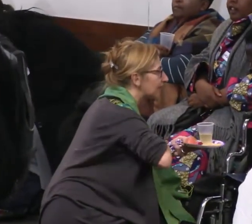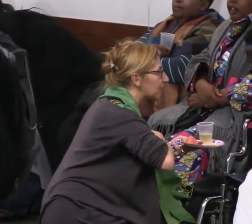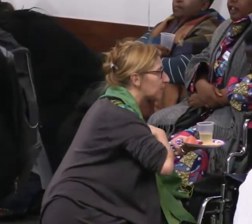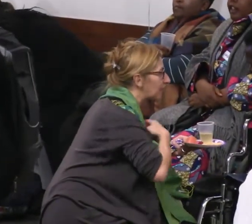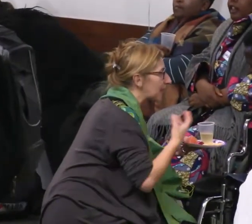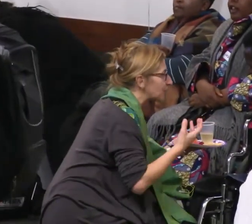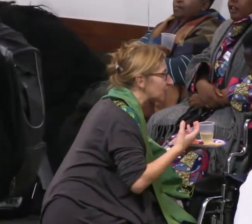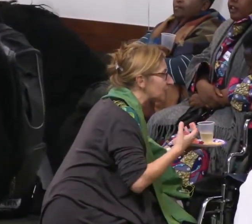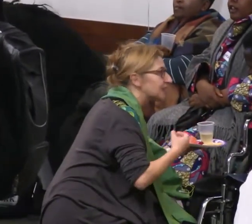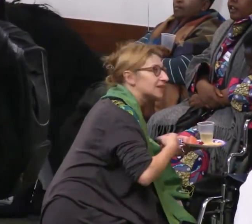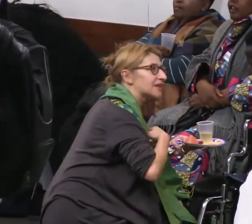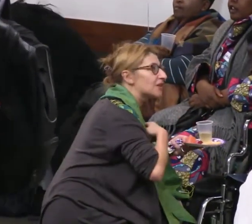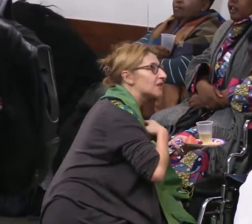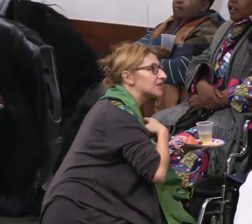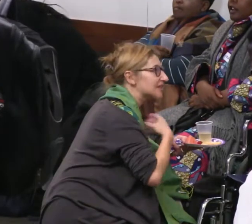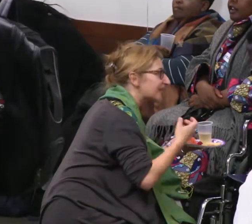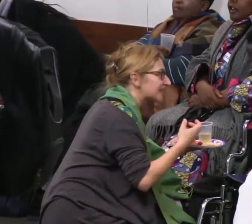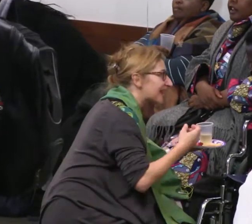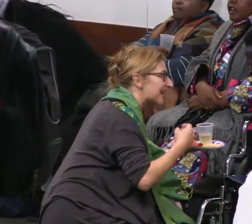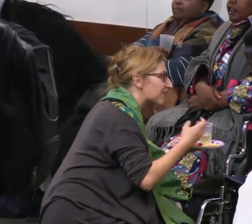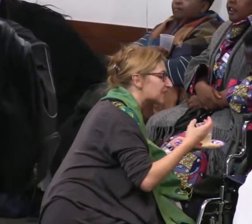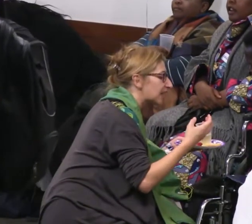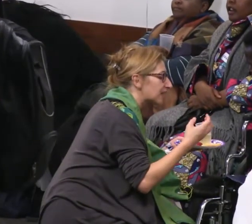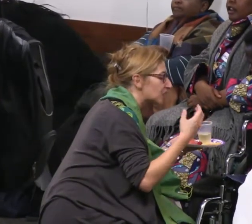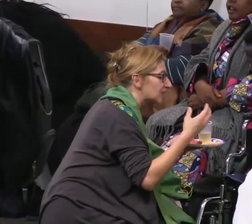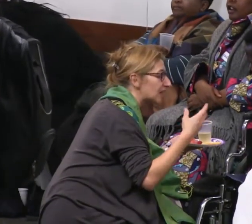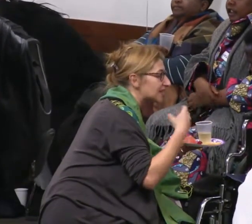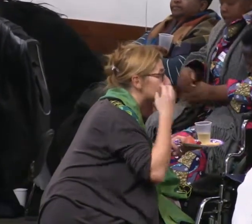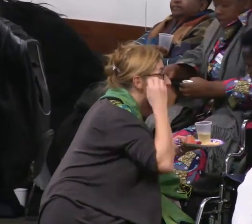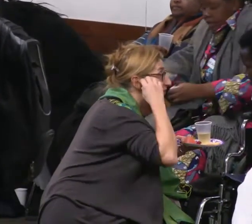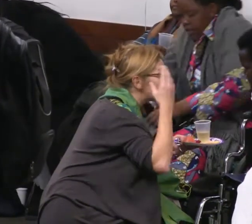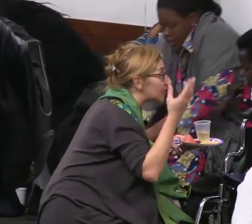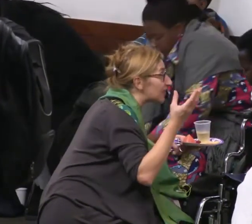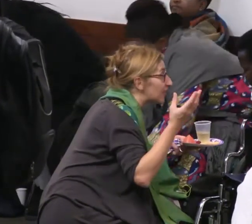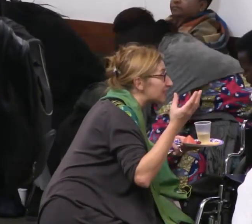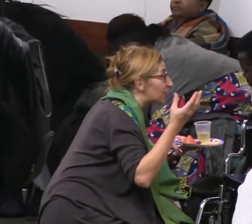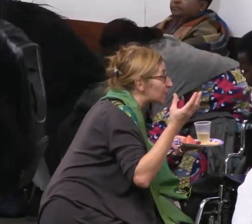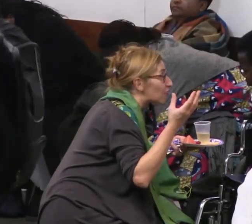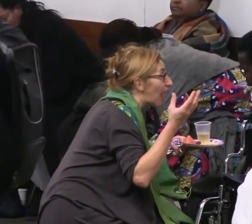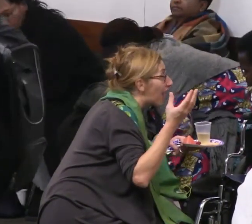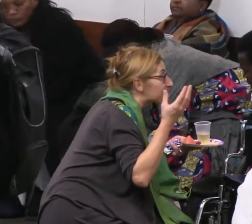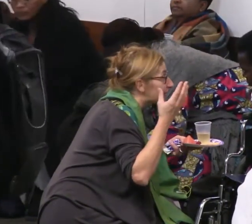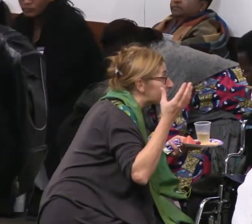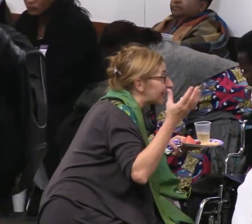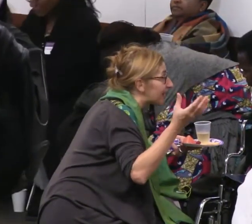wọ́n dòyí kó ṣe apá ò kó ṣe o.